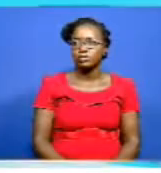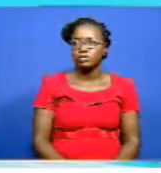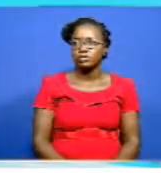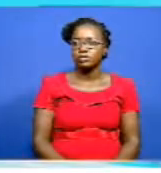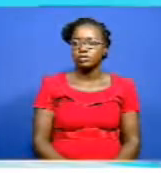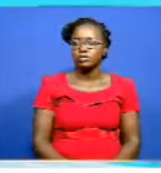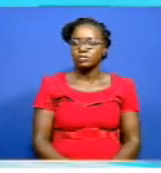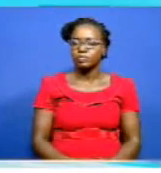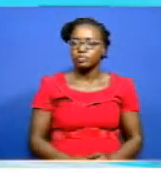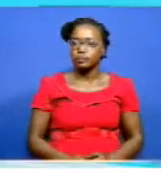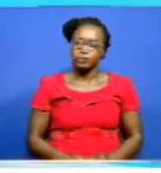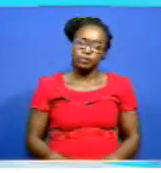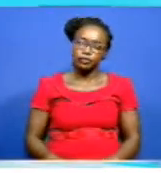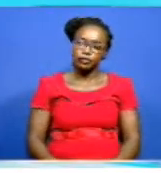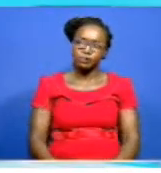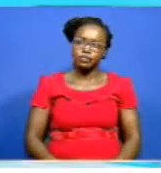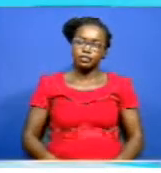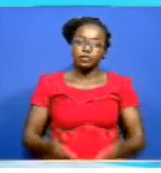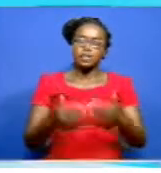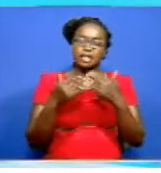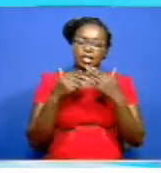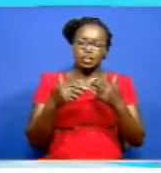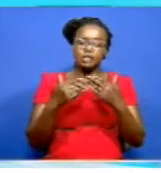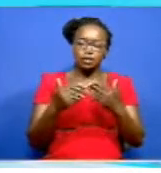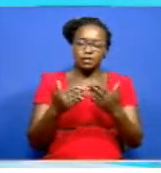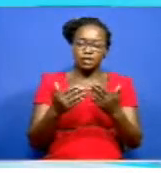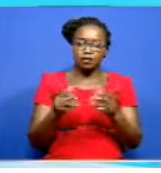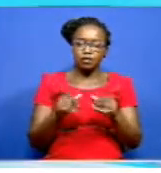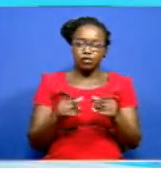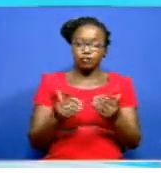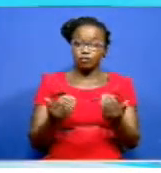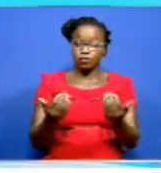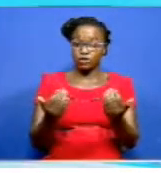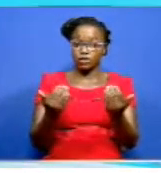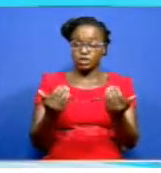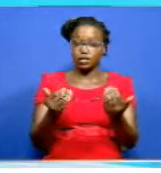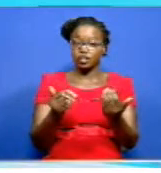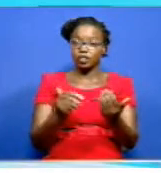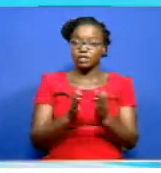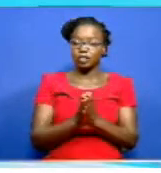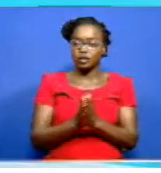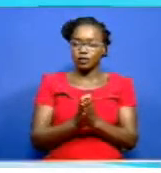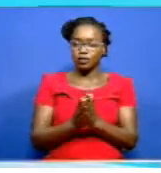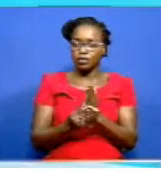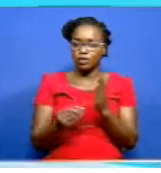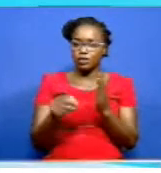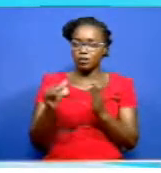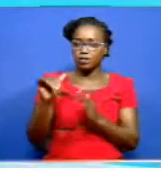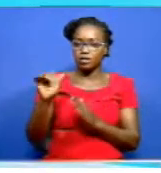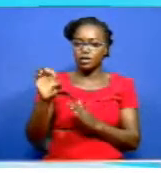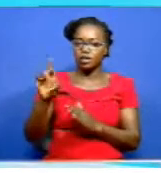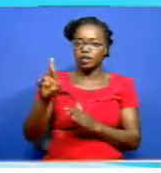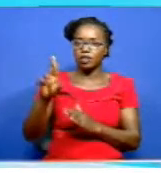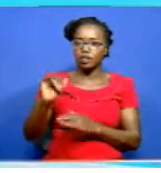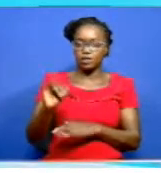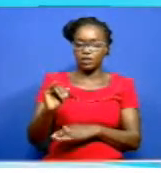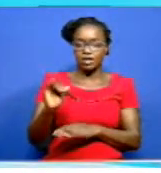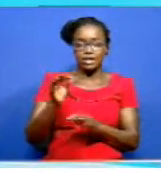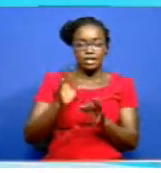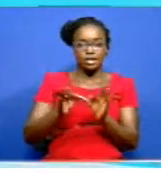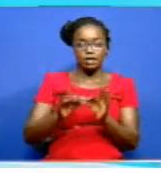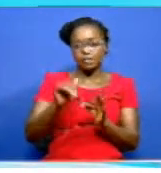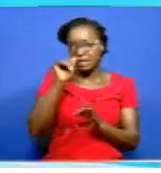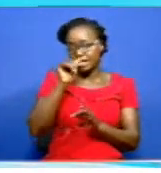Na shukran sana kwa kuendelea kuitazama KBC Channel 1. Hii ni Tamrini, karibu. Jina langu ni Suleiman Yeri na mwenzangu wa ishara ni